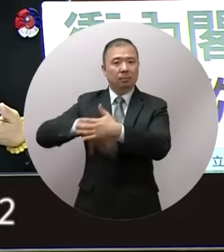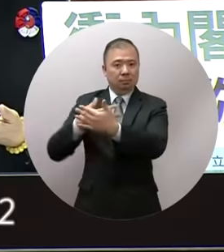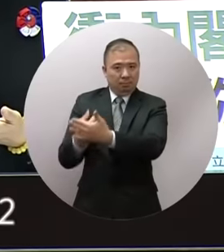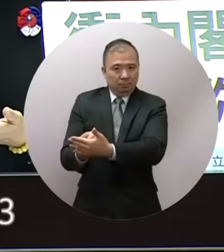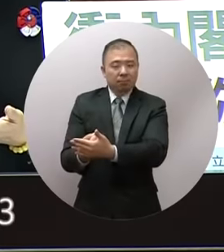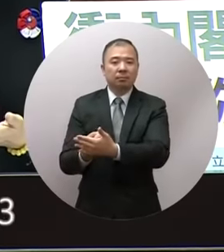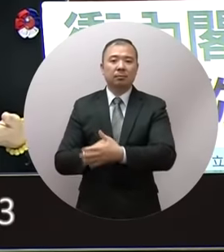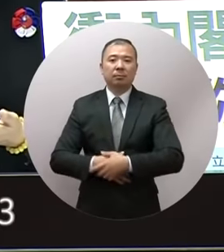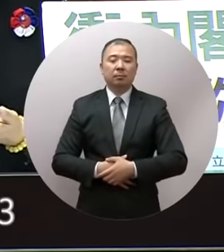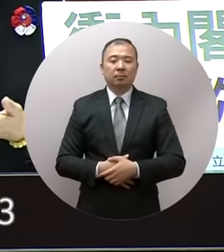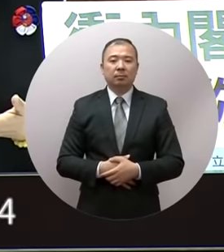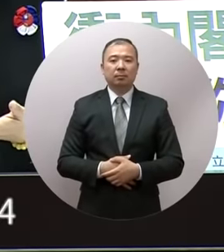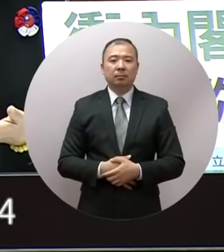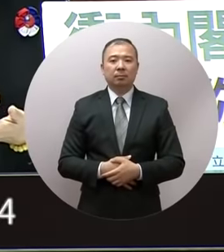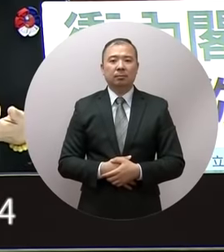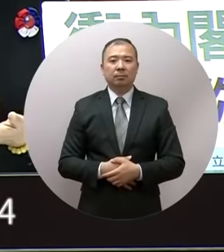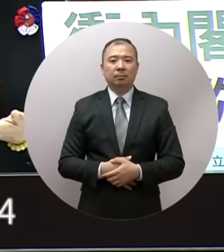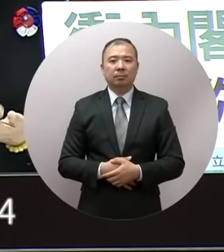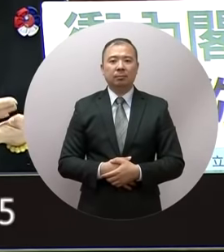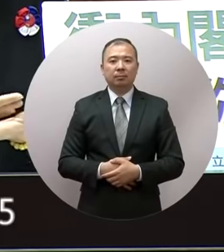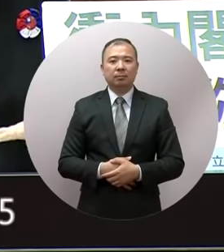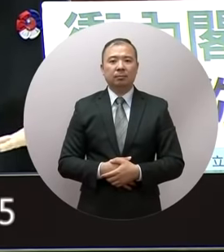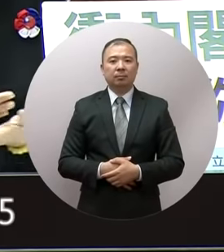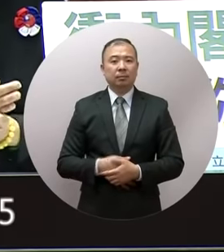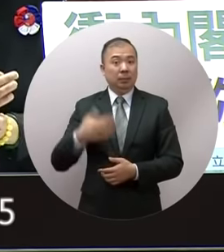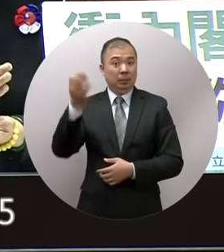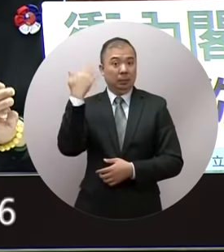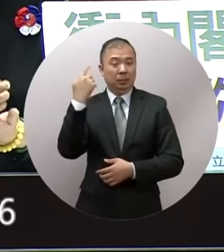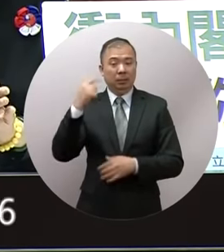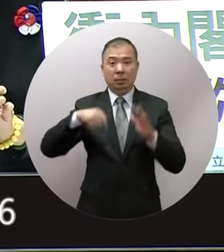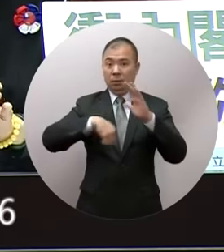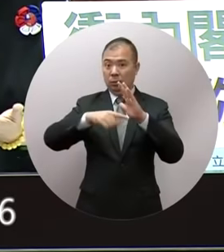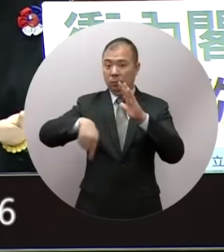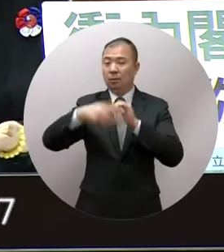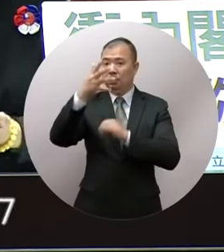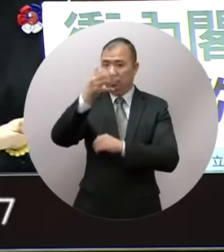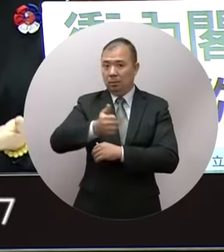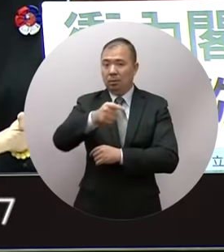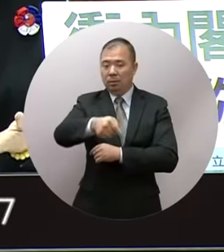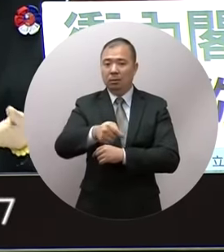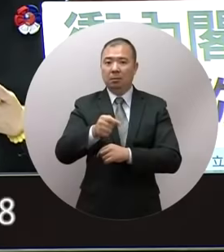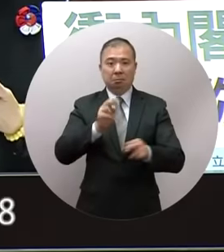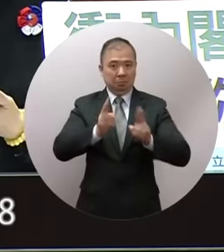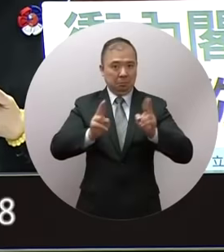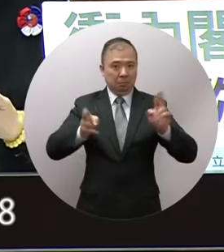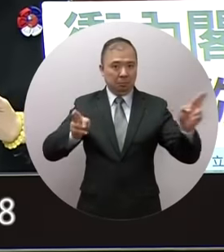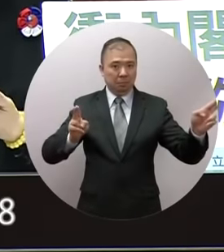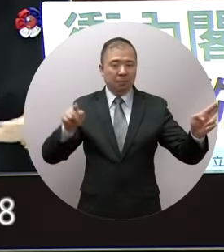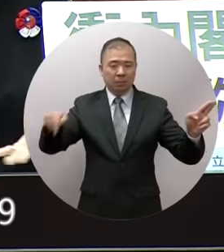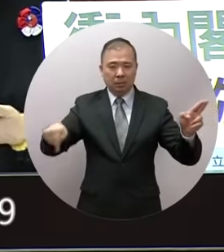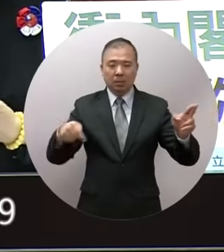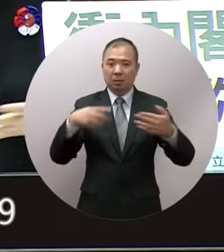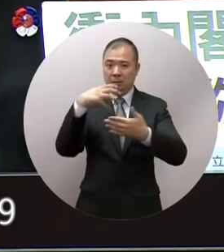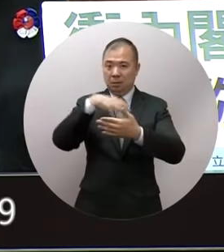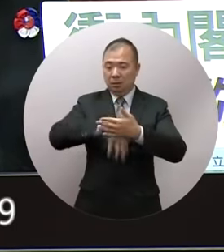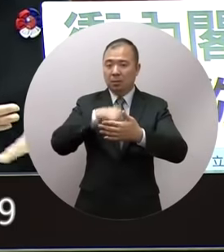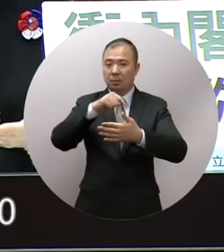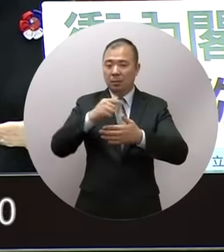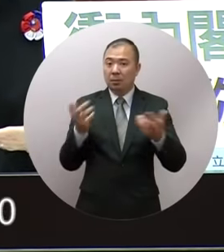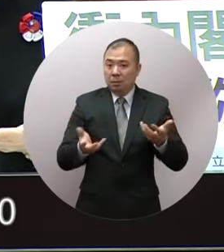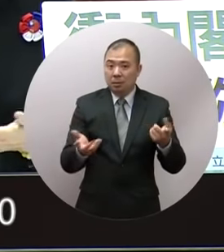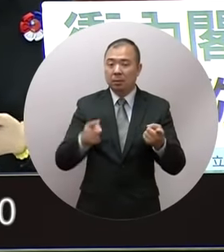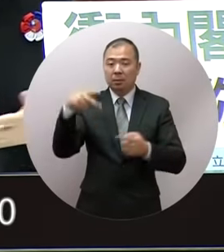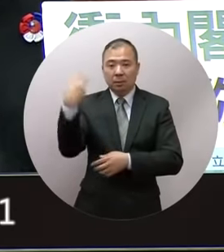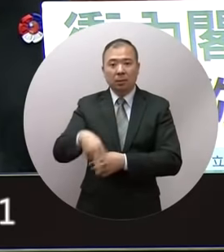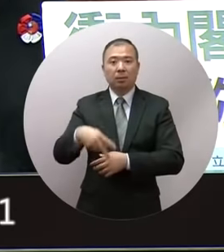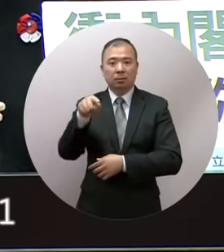在。能不能把院长那个时候所指示的一些，以及我们劳动部在未